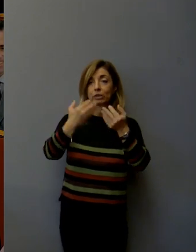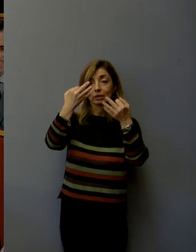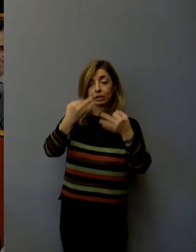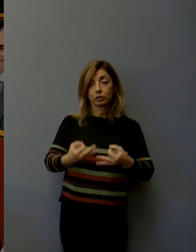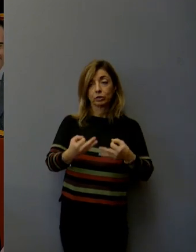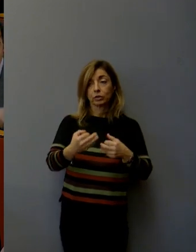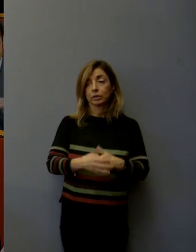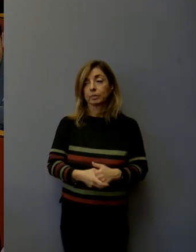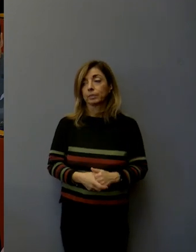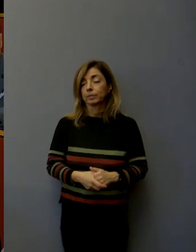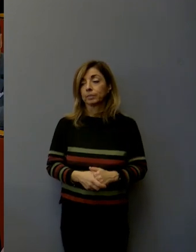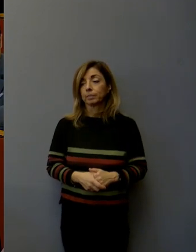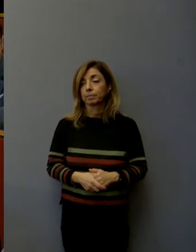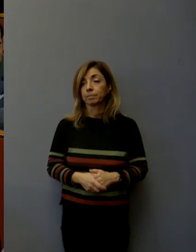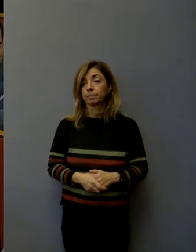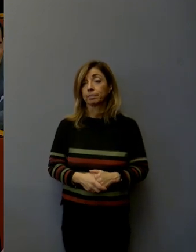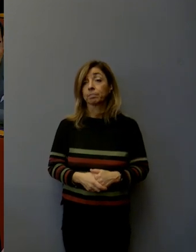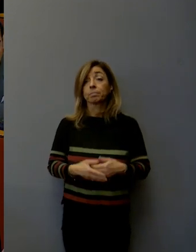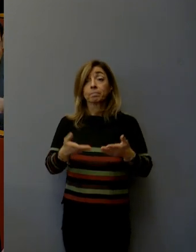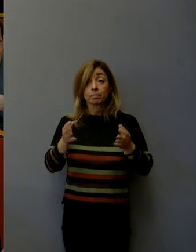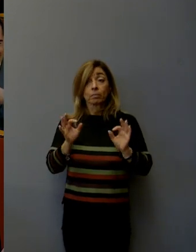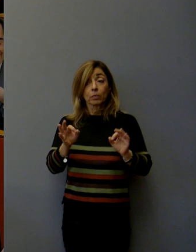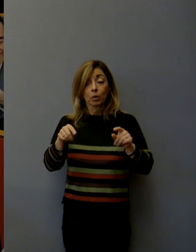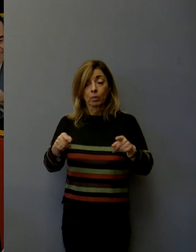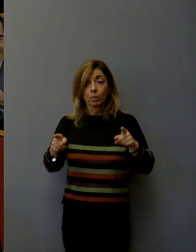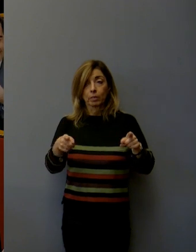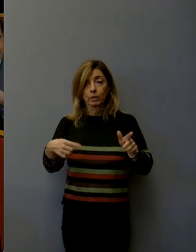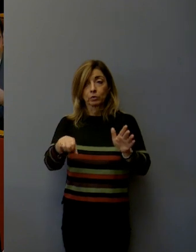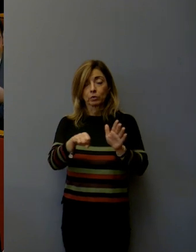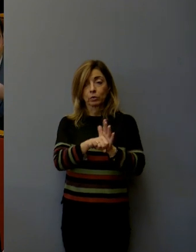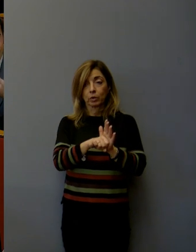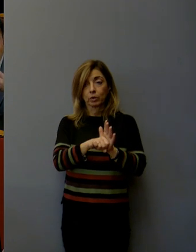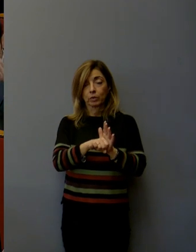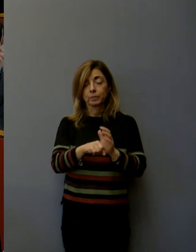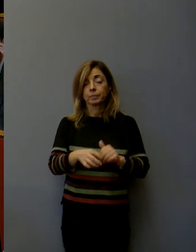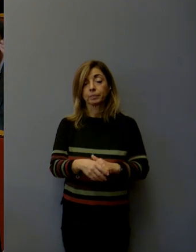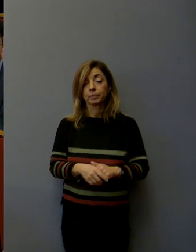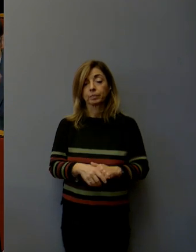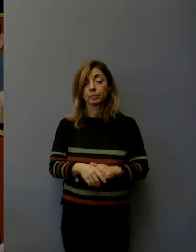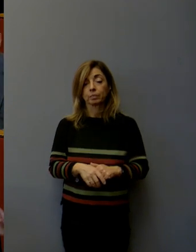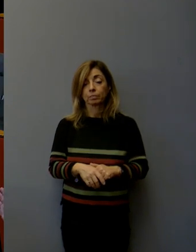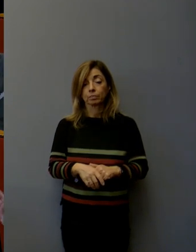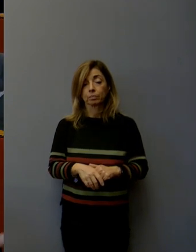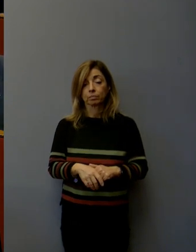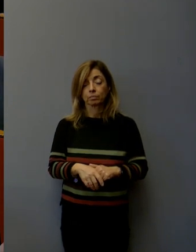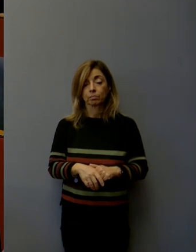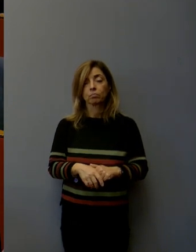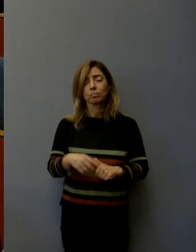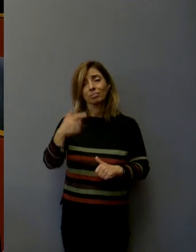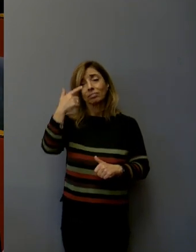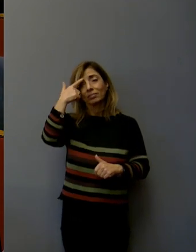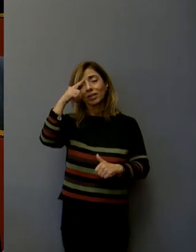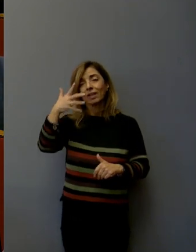tanto più in questa fase storica come sappiamo in qualche maniera connotata da un clima